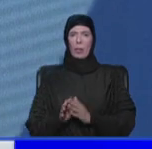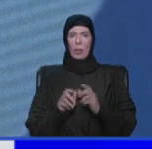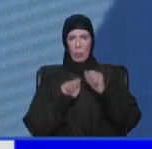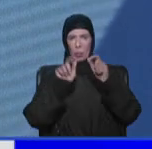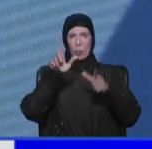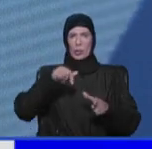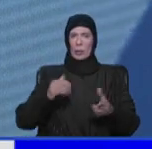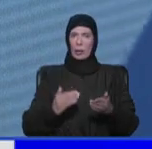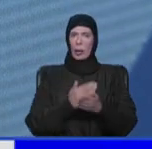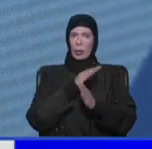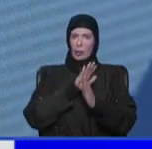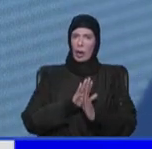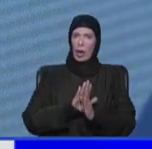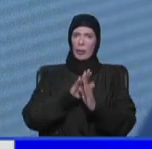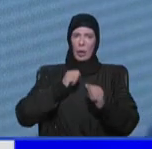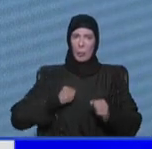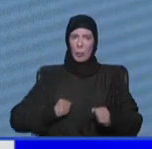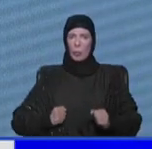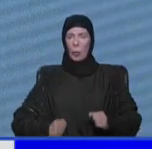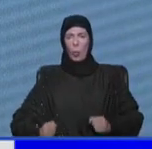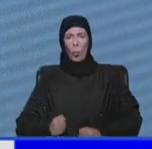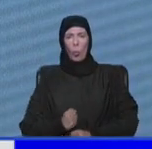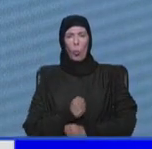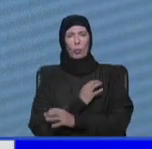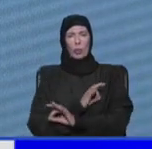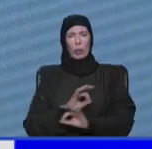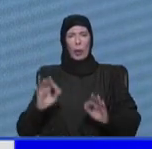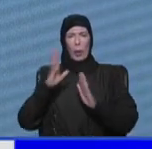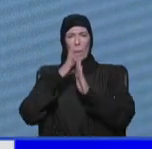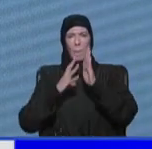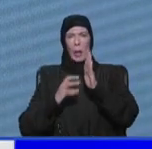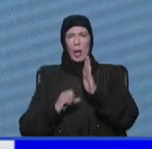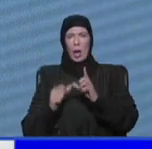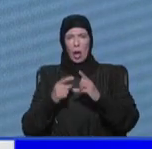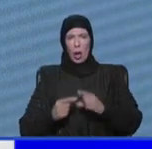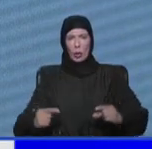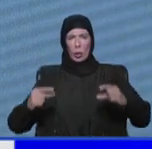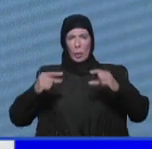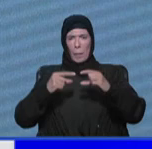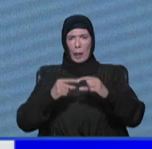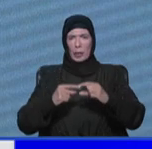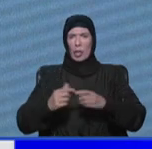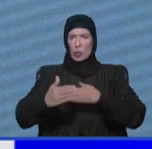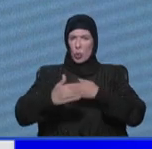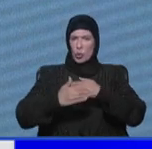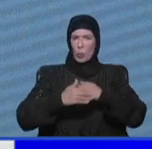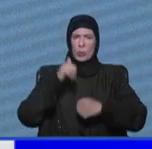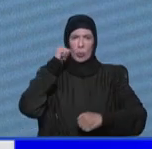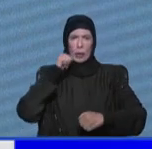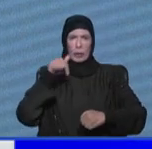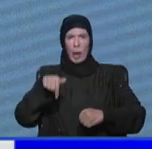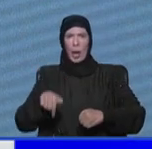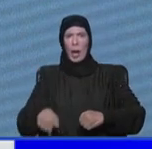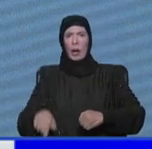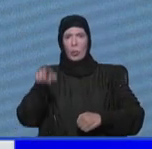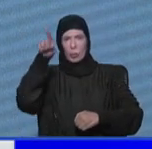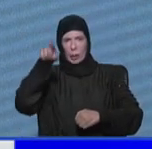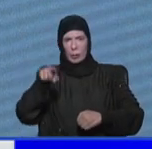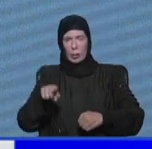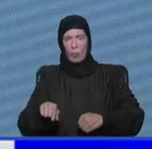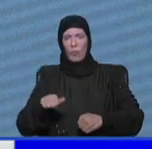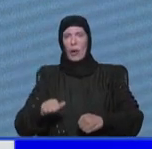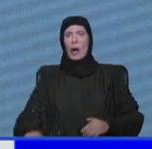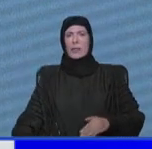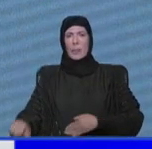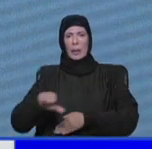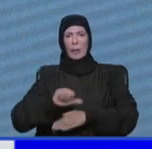أعربت وزارة الخارجية عن دعم مملكة البحرين وتأييدها لمخرجات قمة دول جوار السودان التي عقدت اليوم